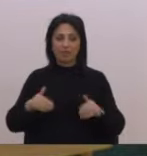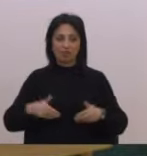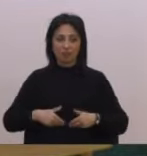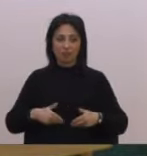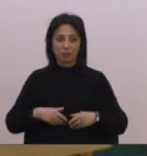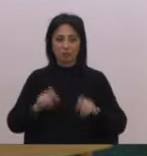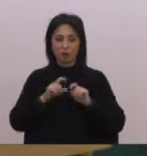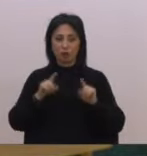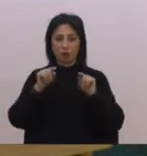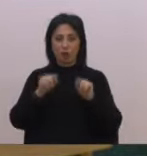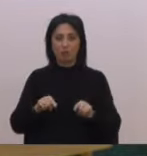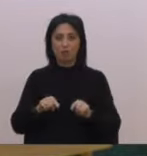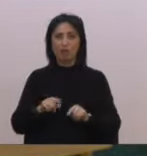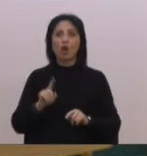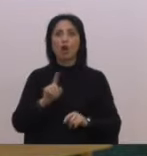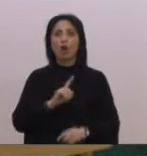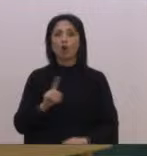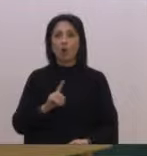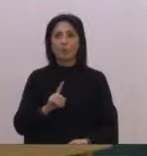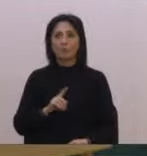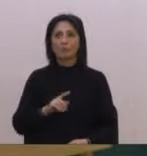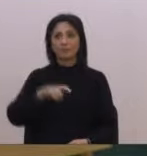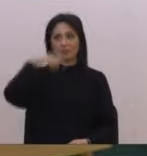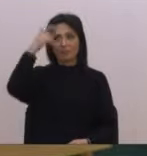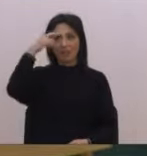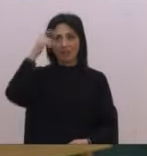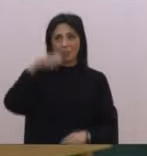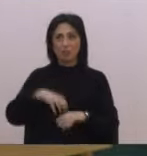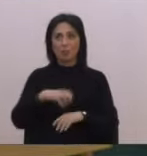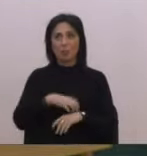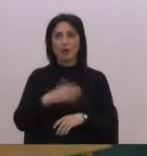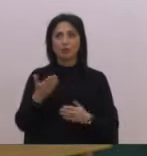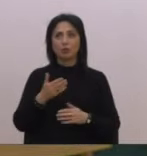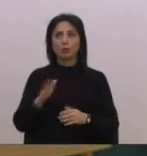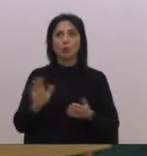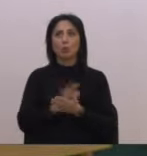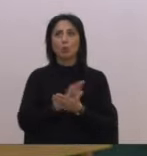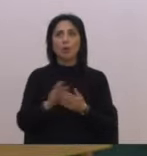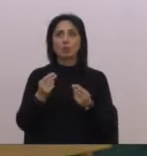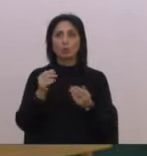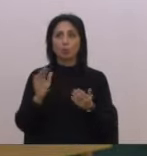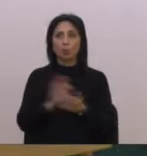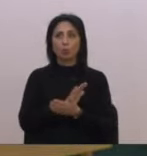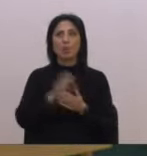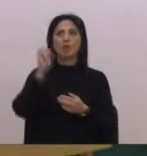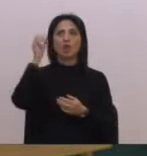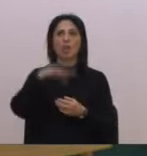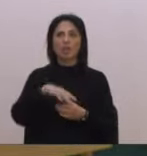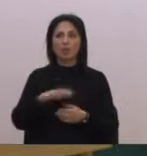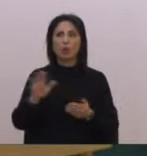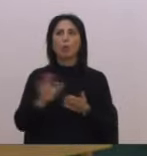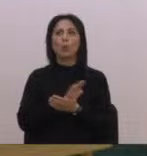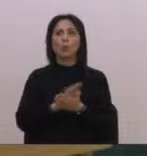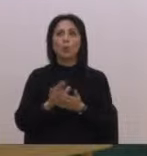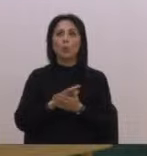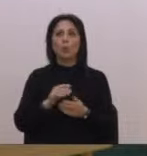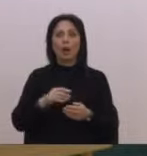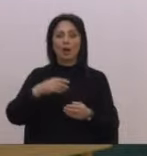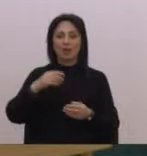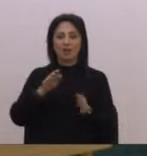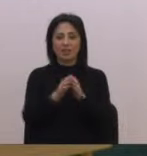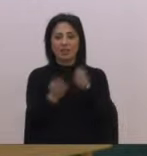შიმშილისა სკოლებში, რომ ივანიშვილის პარტიამ, რომელიც უფასო ფულს, უფასო დენს, ლამის უფასო სოლარიუმს